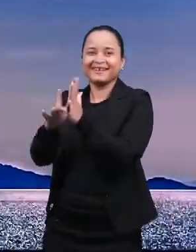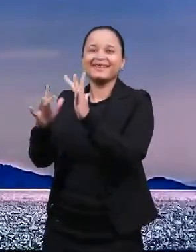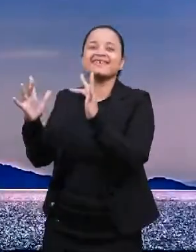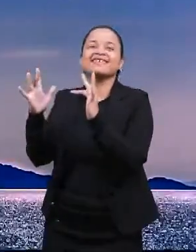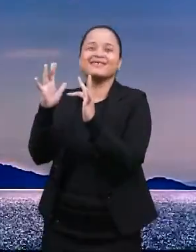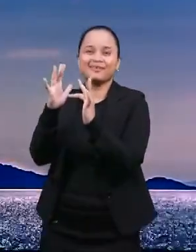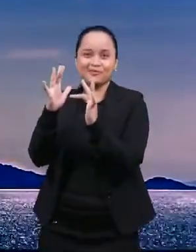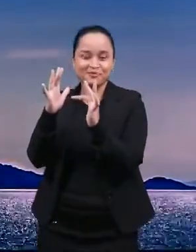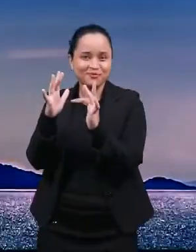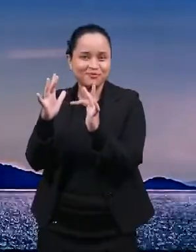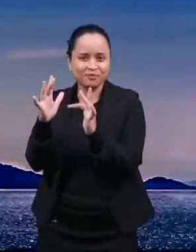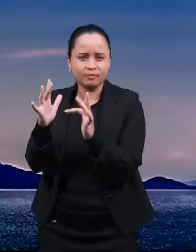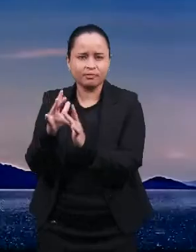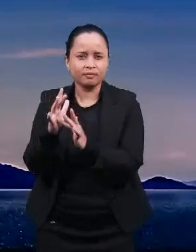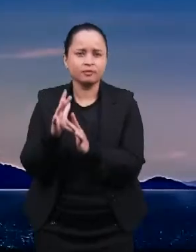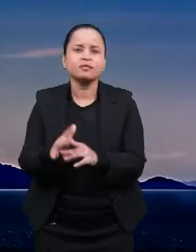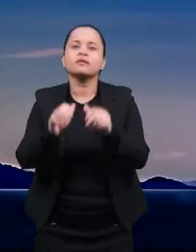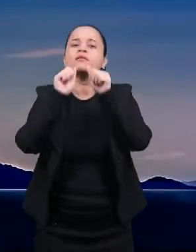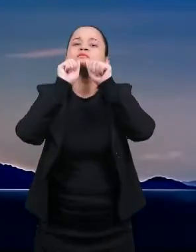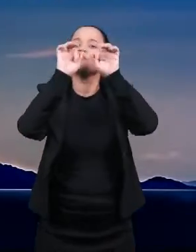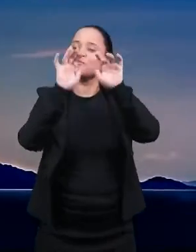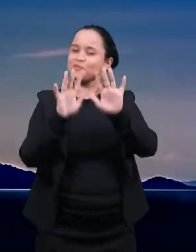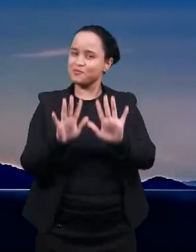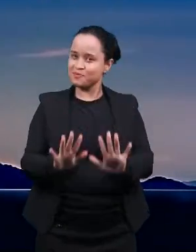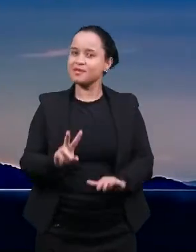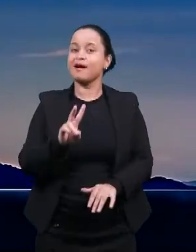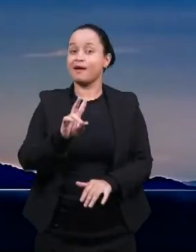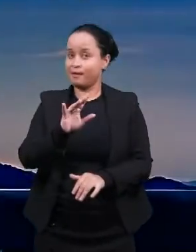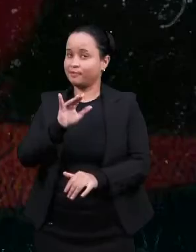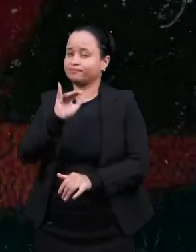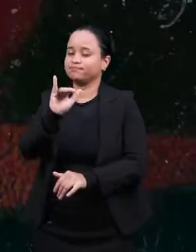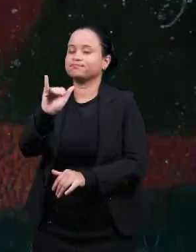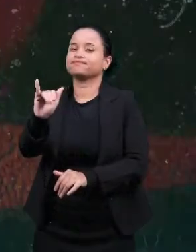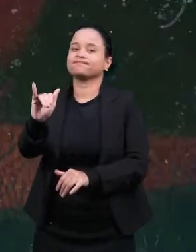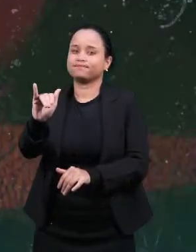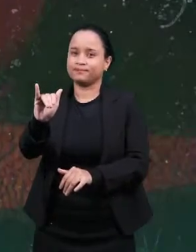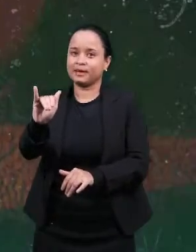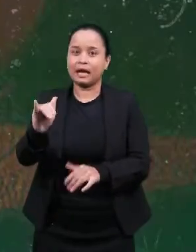не позволил умереть твоей надежде.